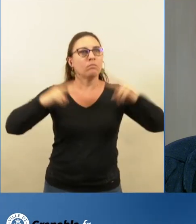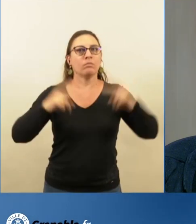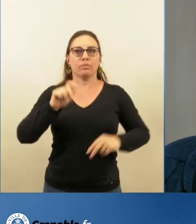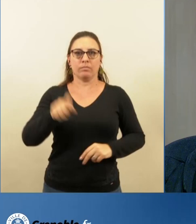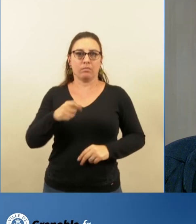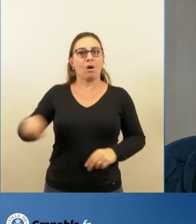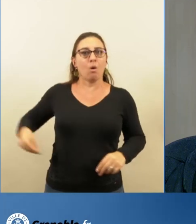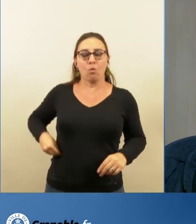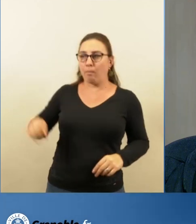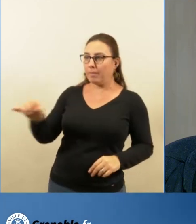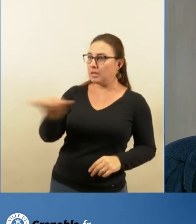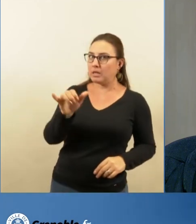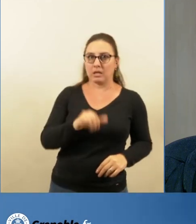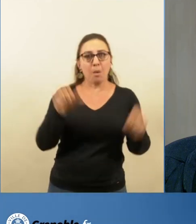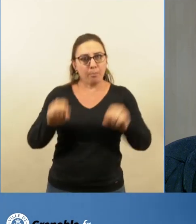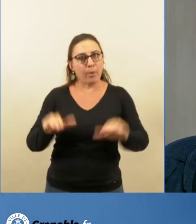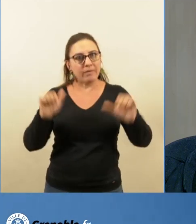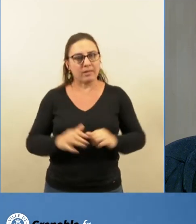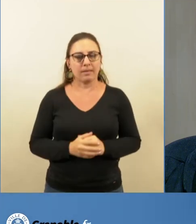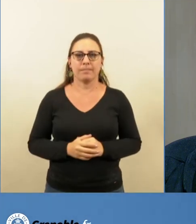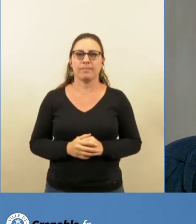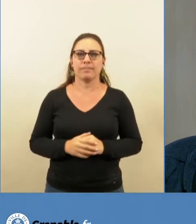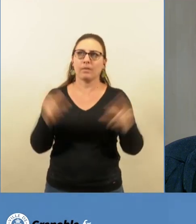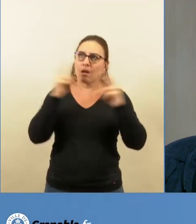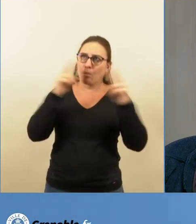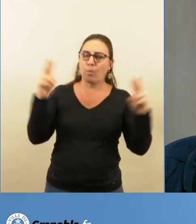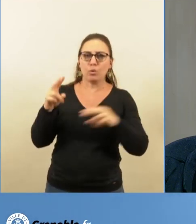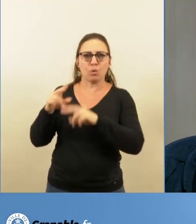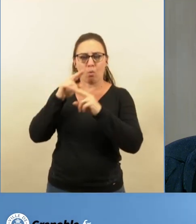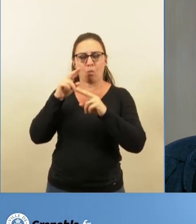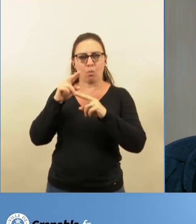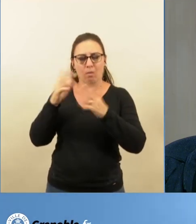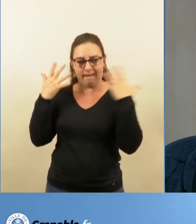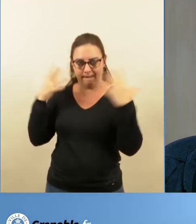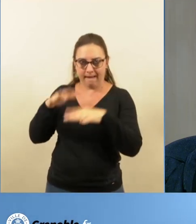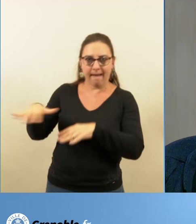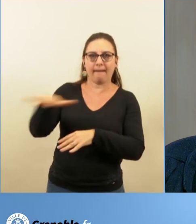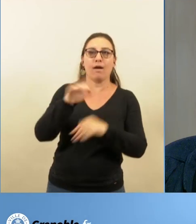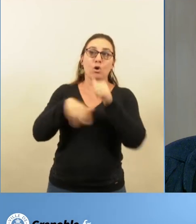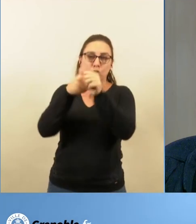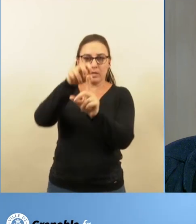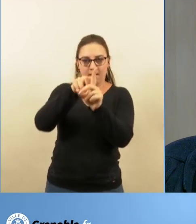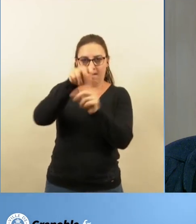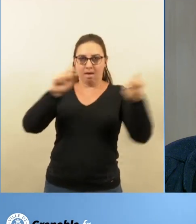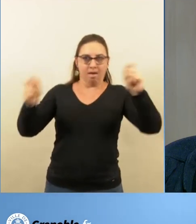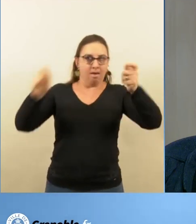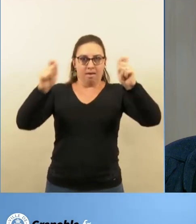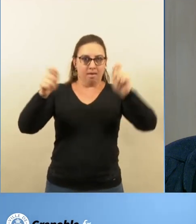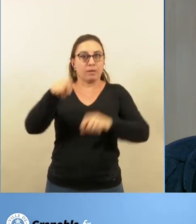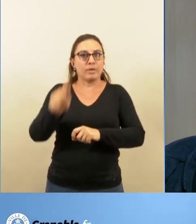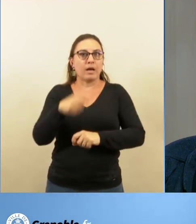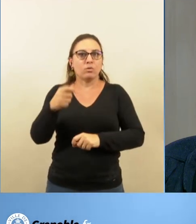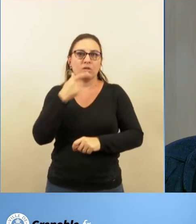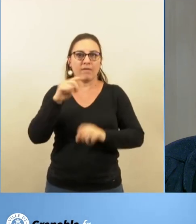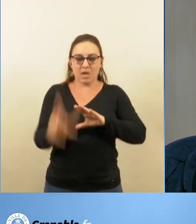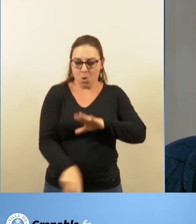coupables sont connus et que tout cela est évitable la pollution de l'air est évidemment et bien sûr étroitement imbriquée aux dérèglement climatique ce qui oblige à sortir des énergies